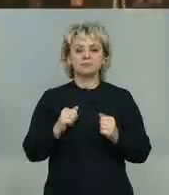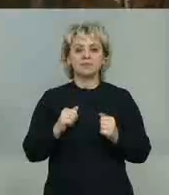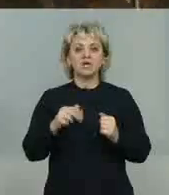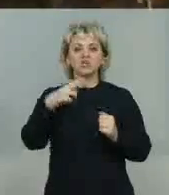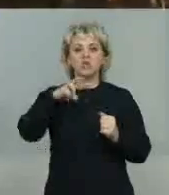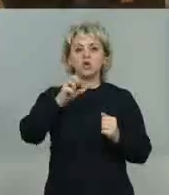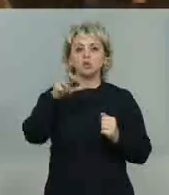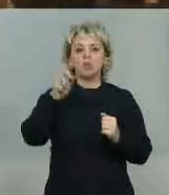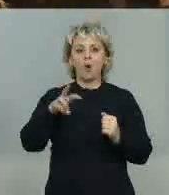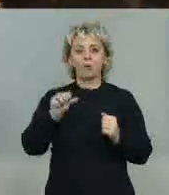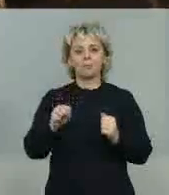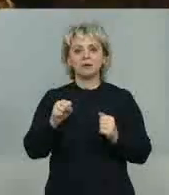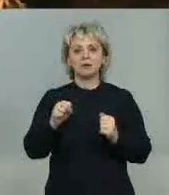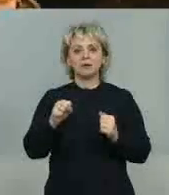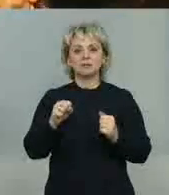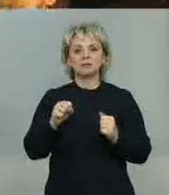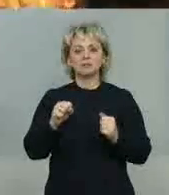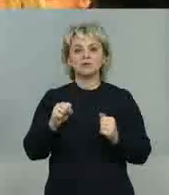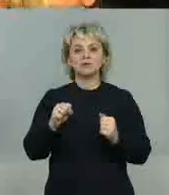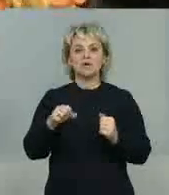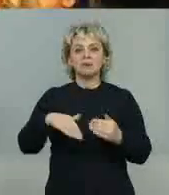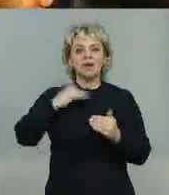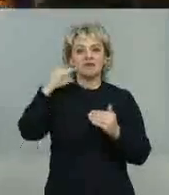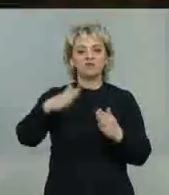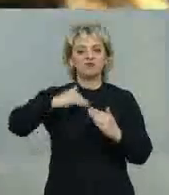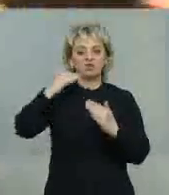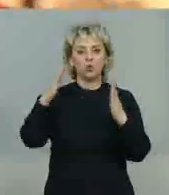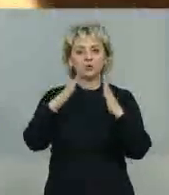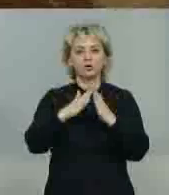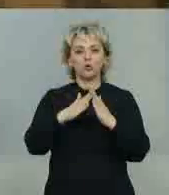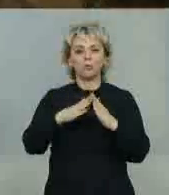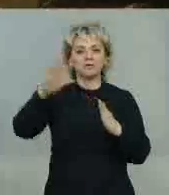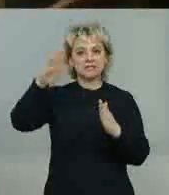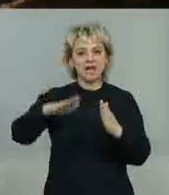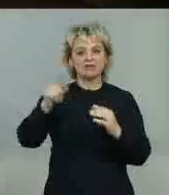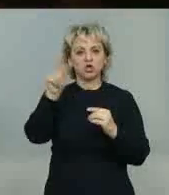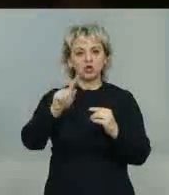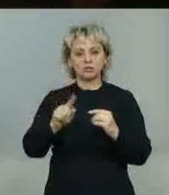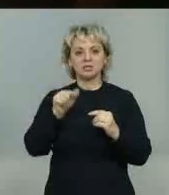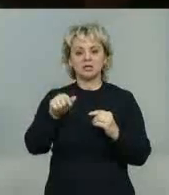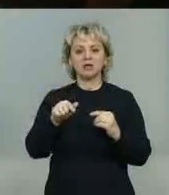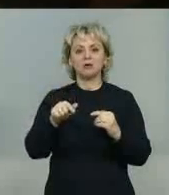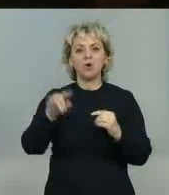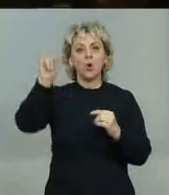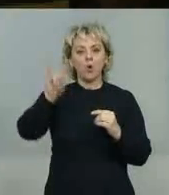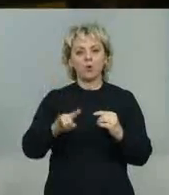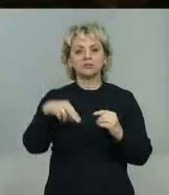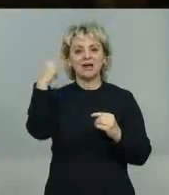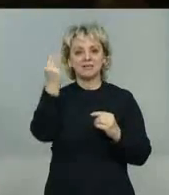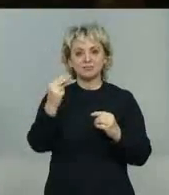Димом, димом, на дворе высокий дом, старенькие лесные